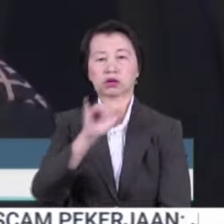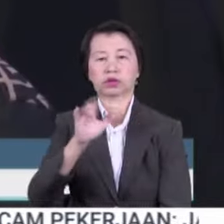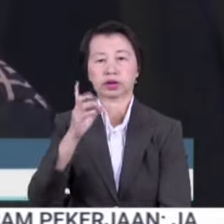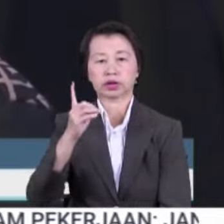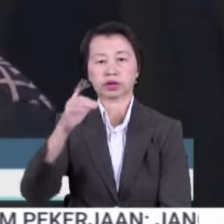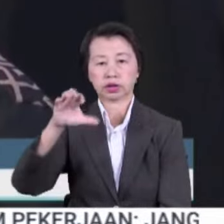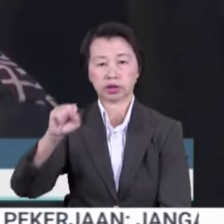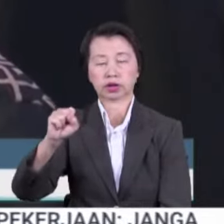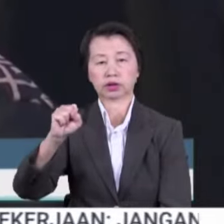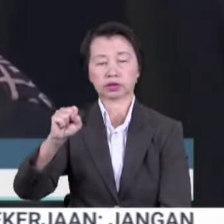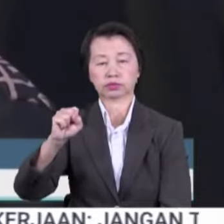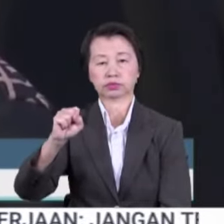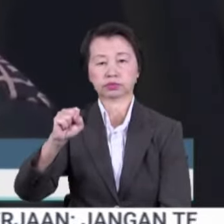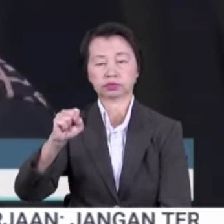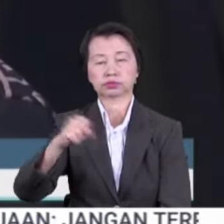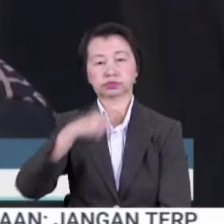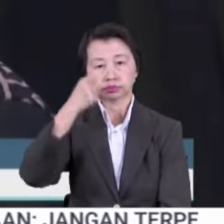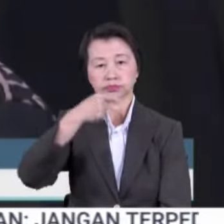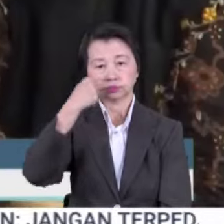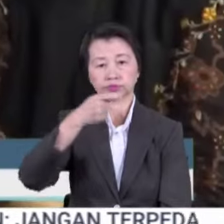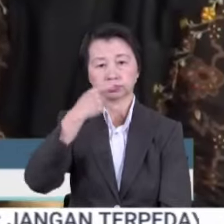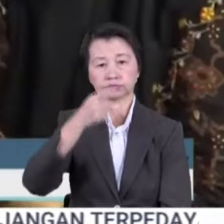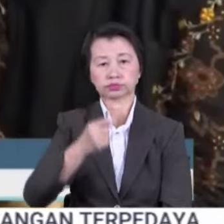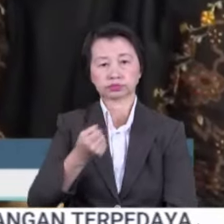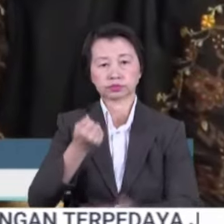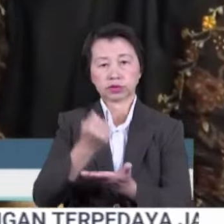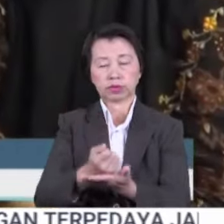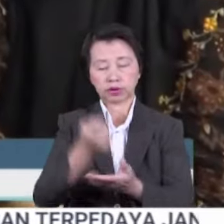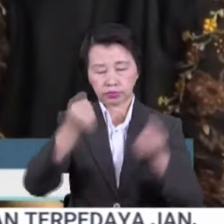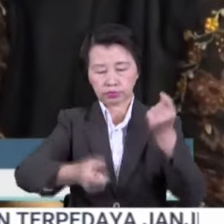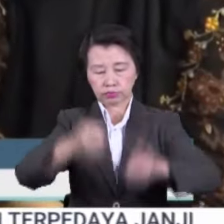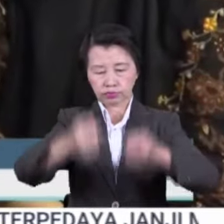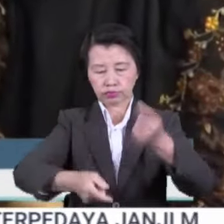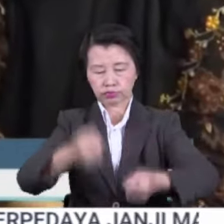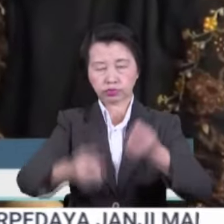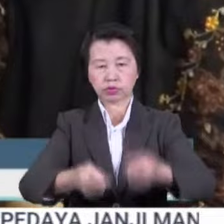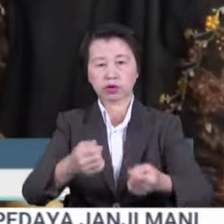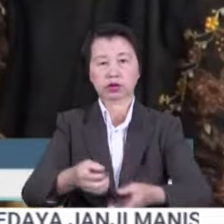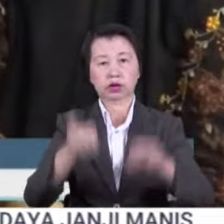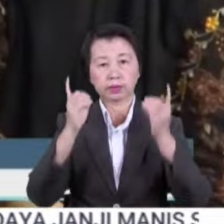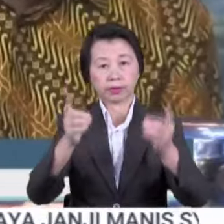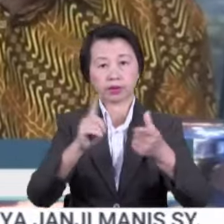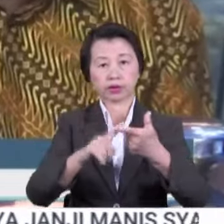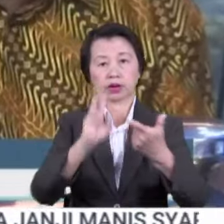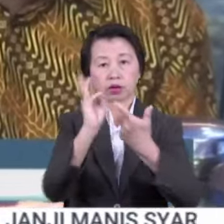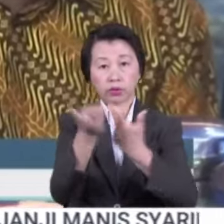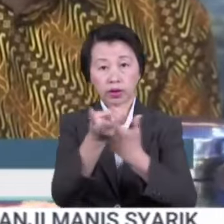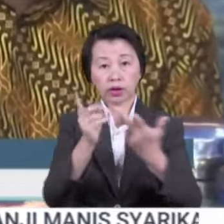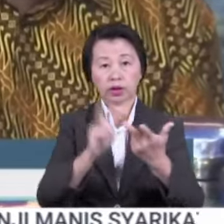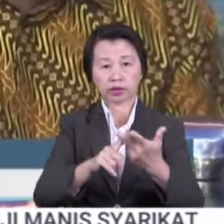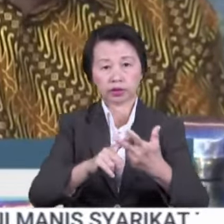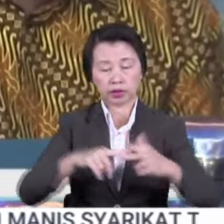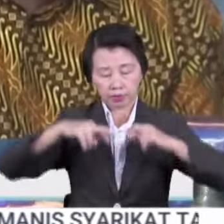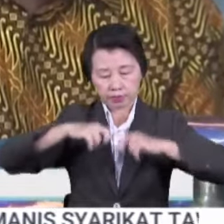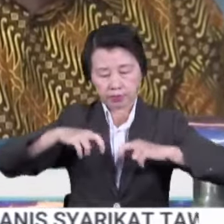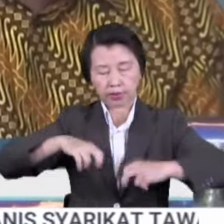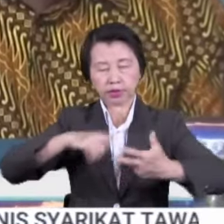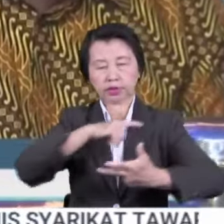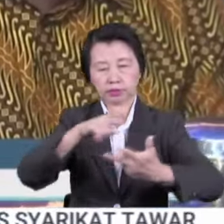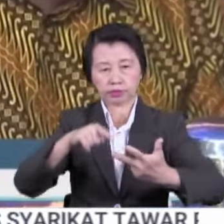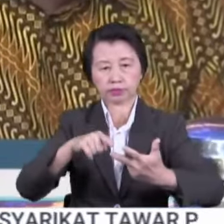Muhammad Arifin Muhammad Arif berkata bantuan yang disalurkan meranggumi aspek pendidikan kebajikan dan penyelidikan